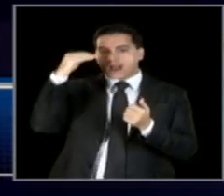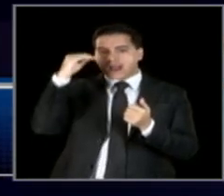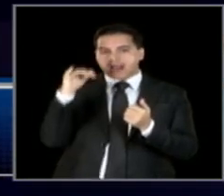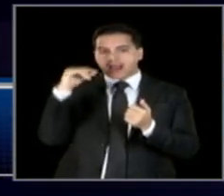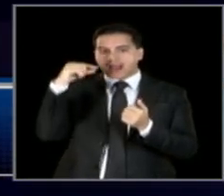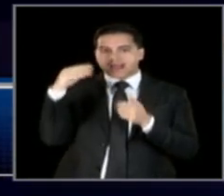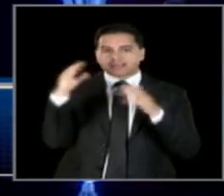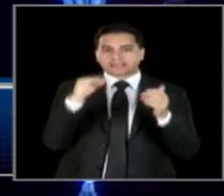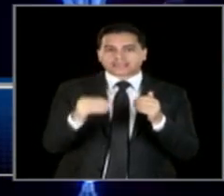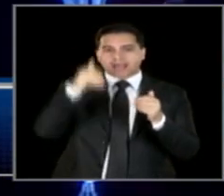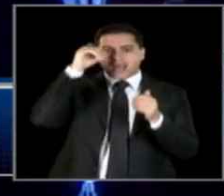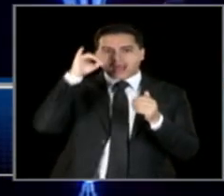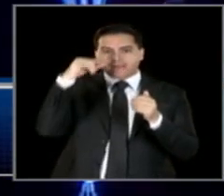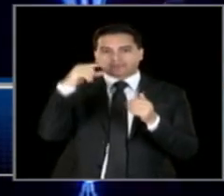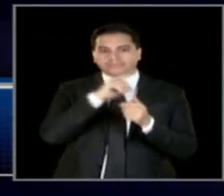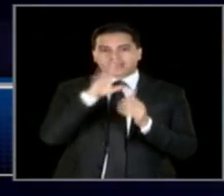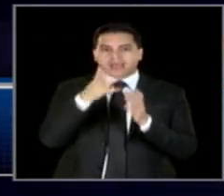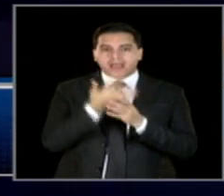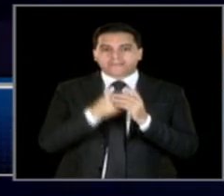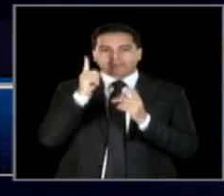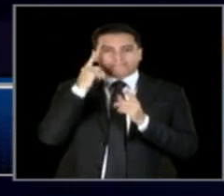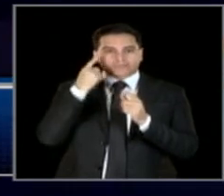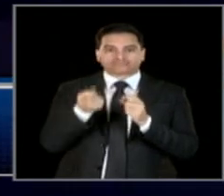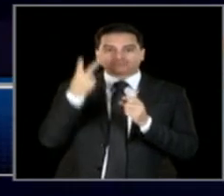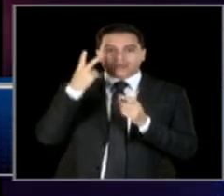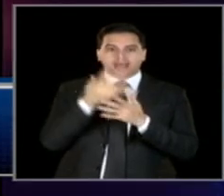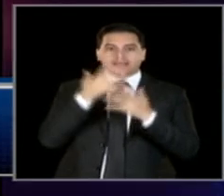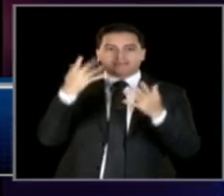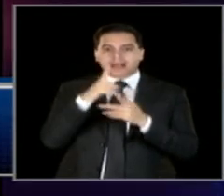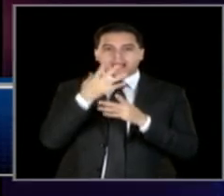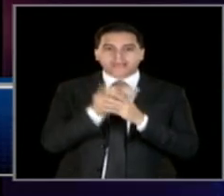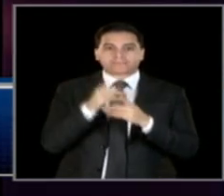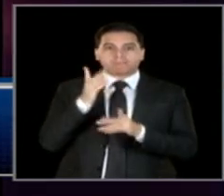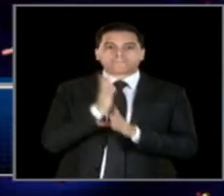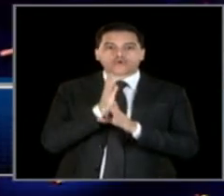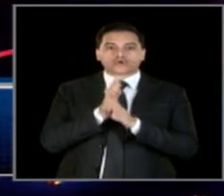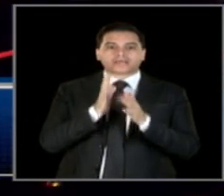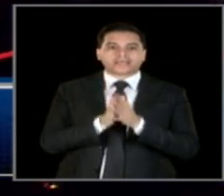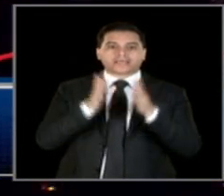ابنه مش شاعر كبير دلوقتي. ما انا كنت دست قبليها. ابنه مخرج كبير. إجابة خاطئة.